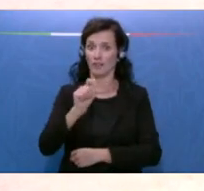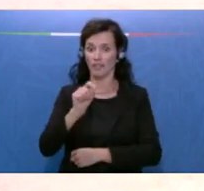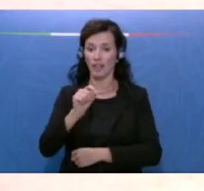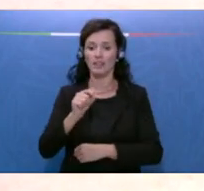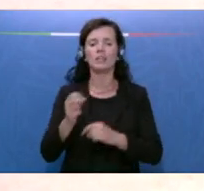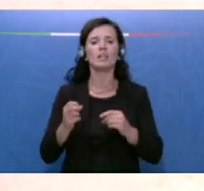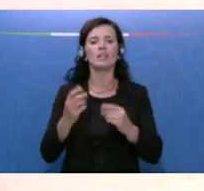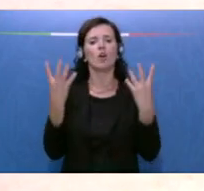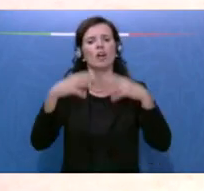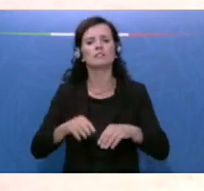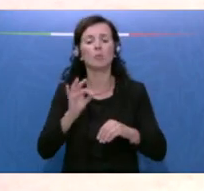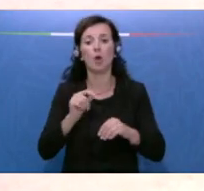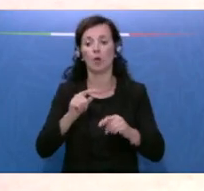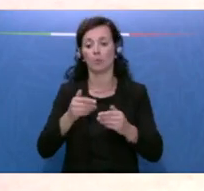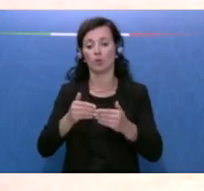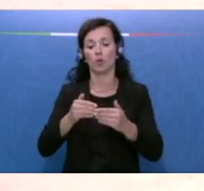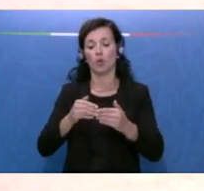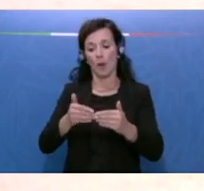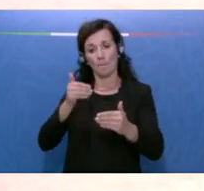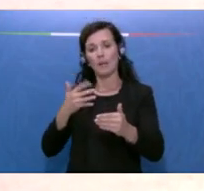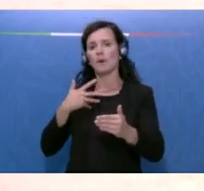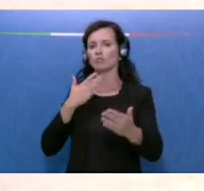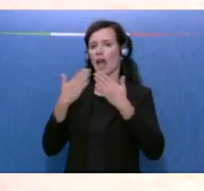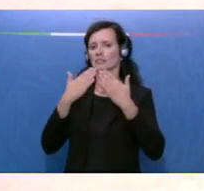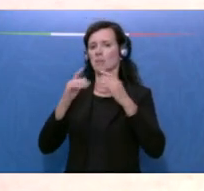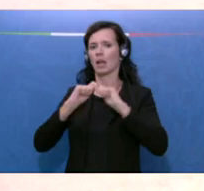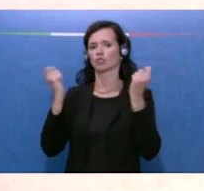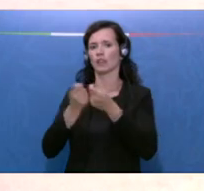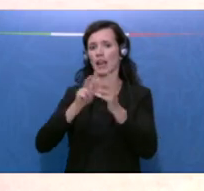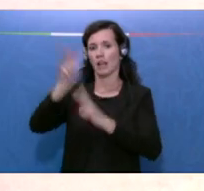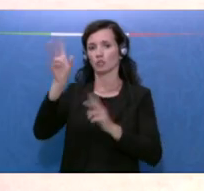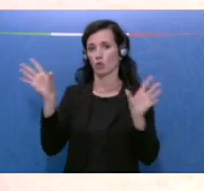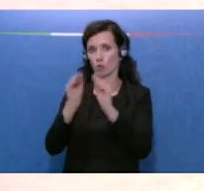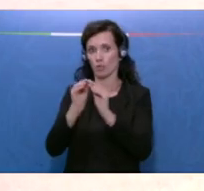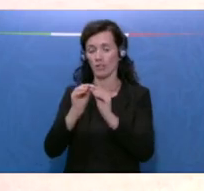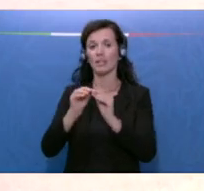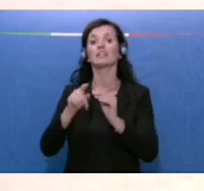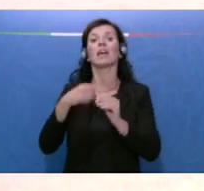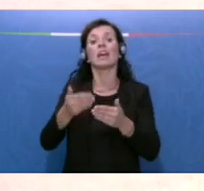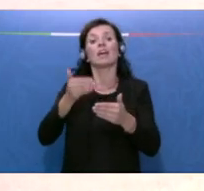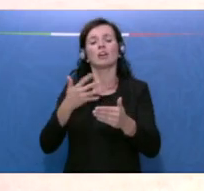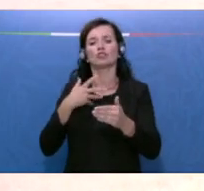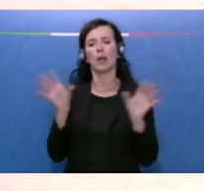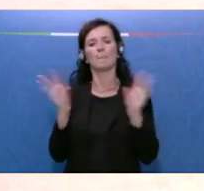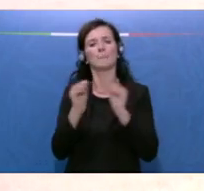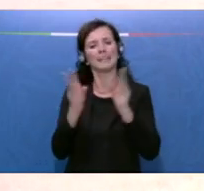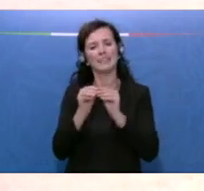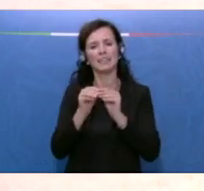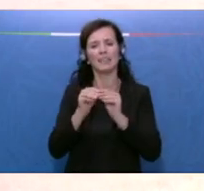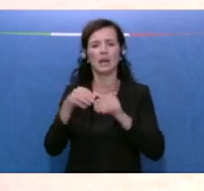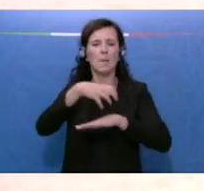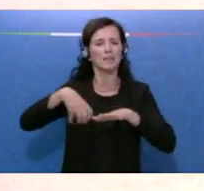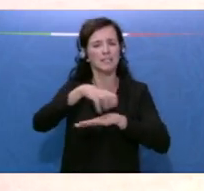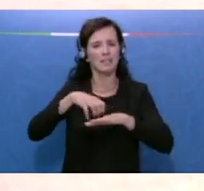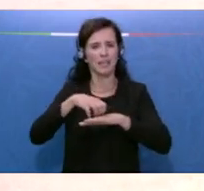generale delle nazioni unite e dopo il meeting ministeriale dei ministri degli esteri quindi il